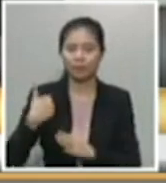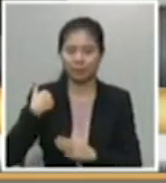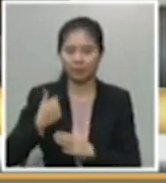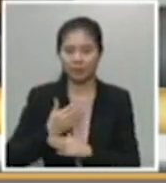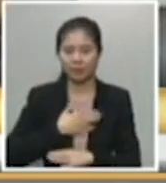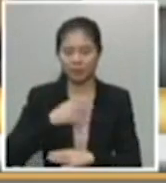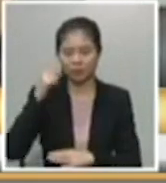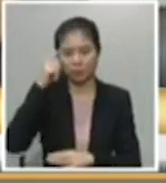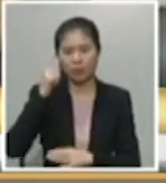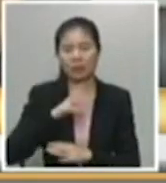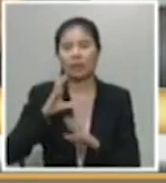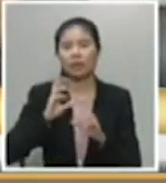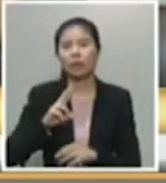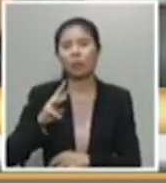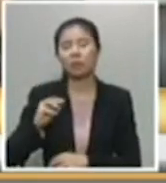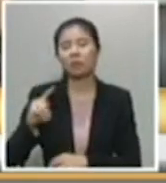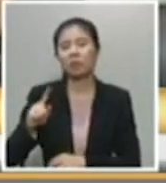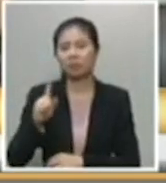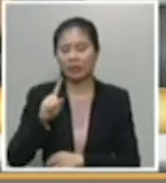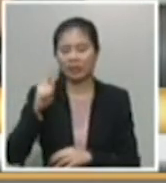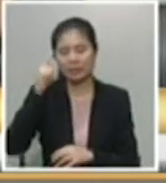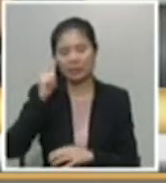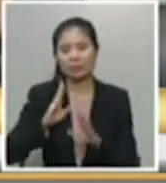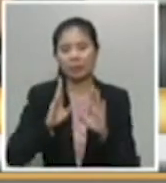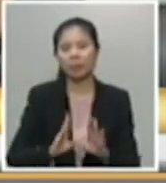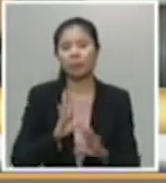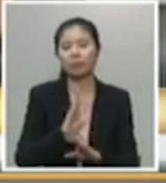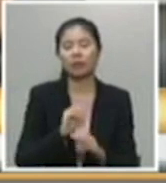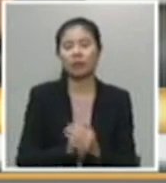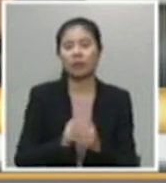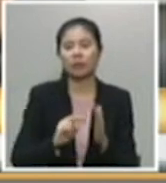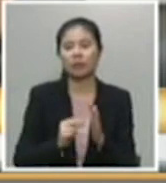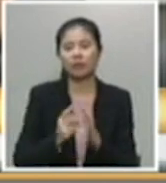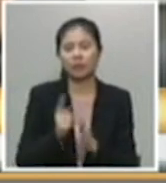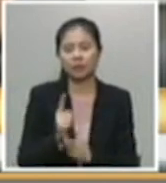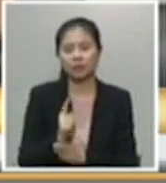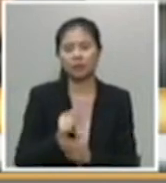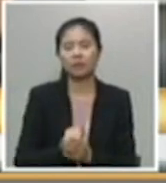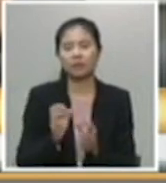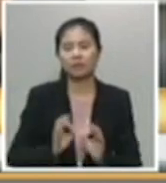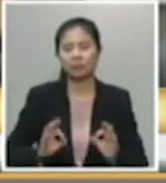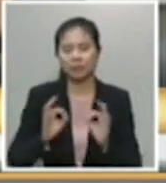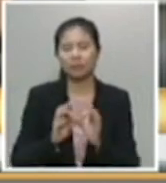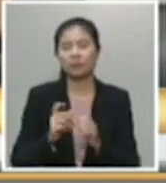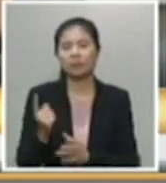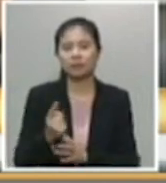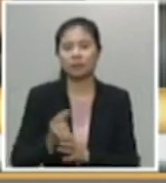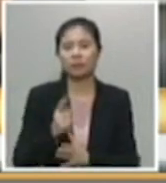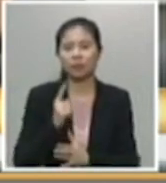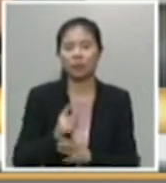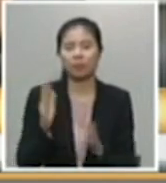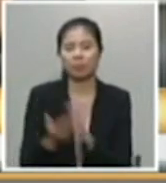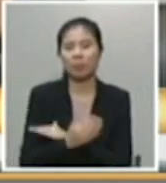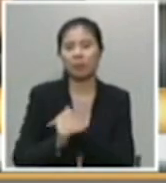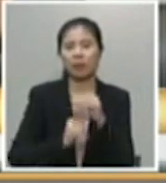เชื่อว่ามีรัฐมนตรีท่านใดคิดอย่างนั้นเมื่อเป็นเช่นนั้นผมขอเรียนว่าในที่นี้เลยครับมีความจำเป็นอย่างยิ่งที่เราต้องเอาจริงกับการปฏิรูประ